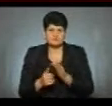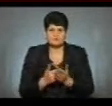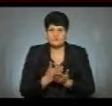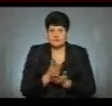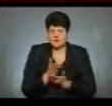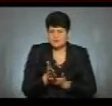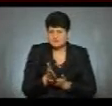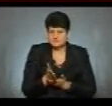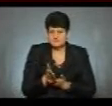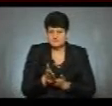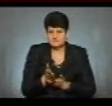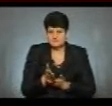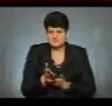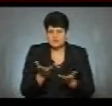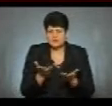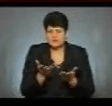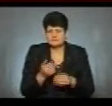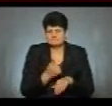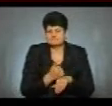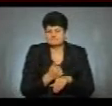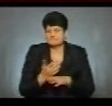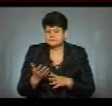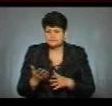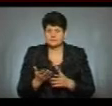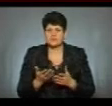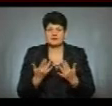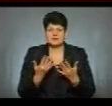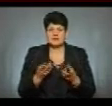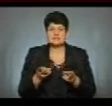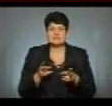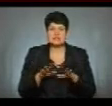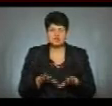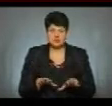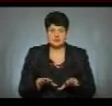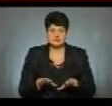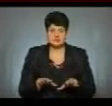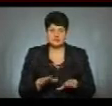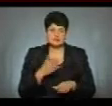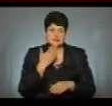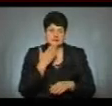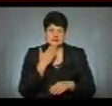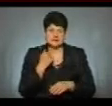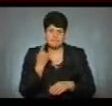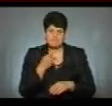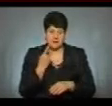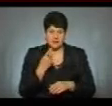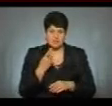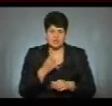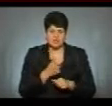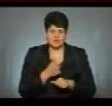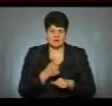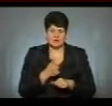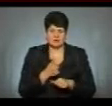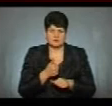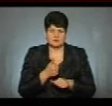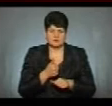політичні якісь пріоритети, скільки залишилась така симпатія вождиського типу,